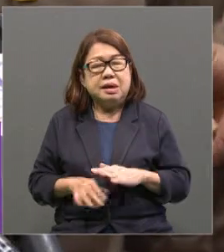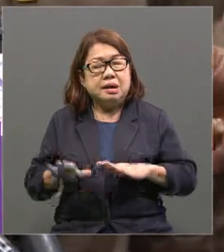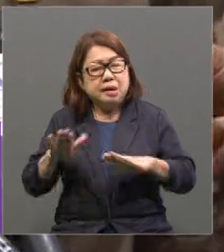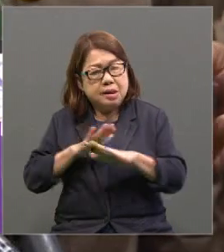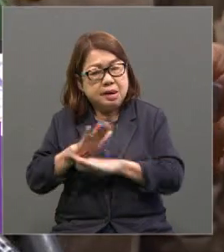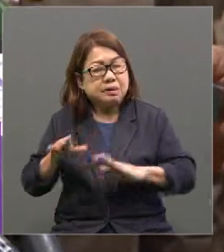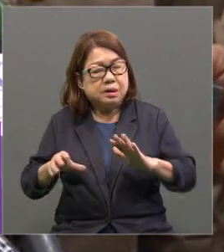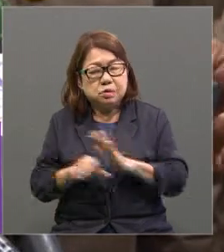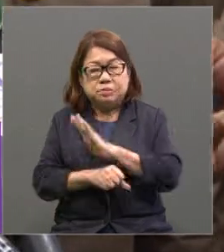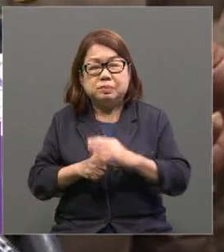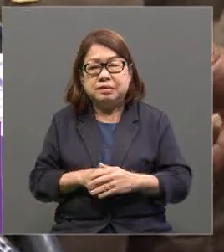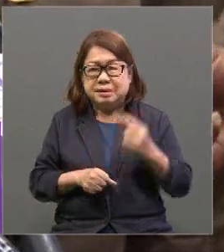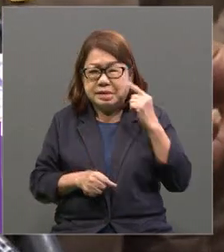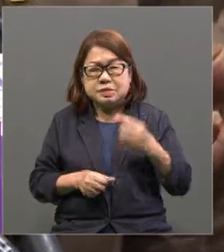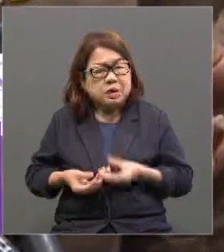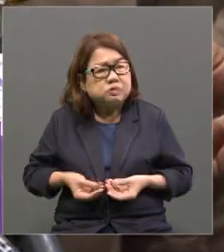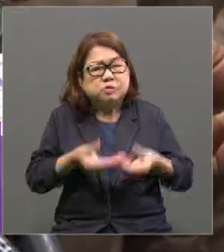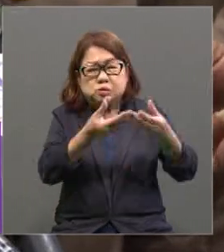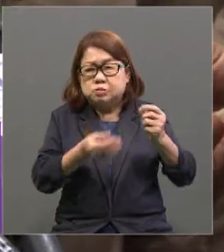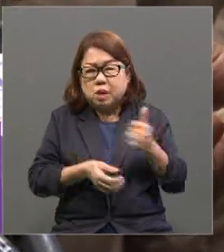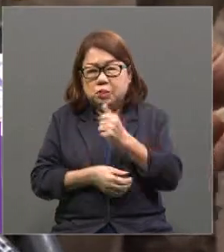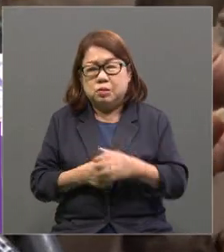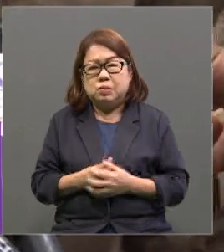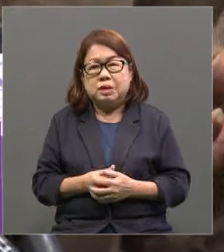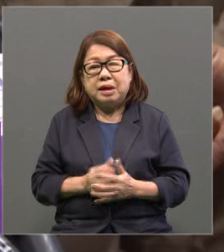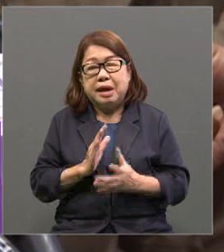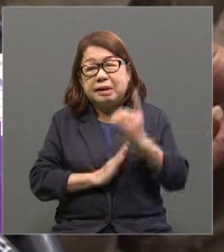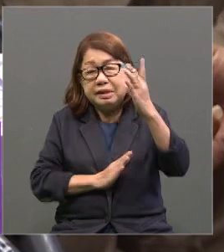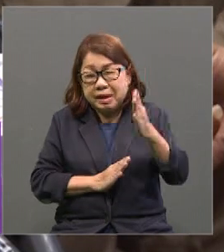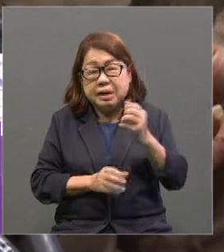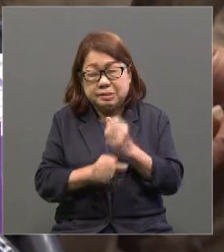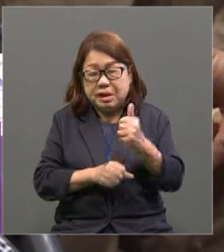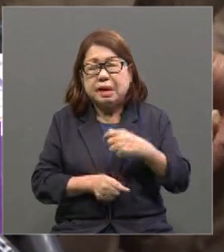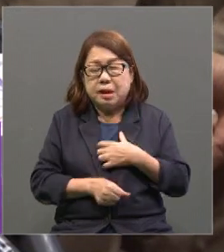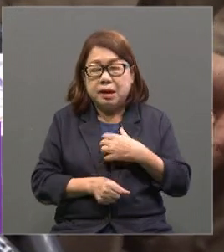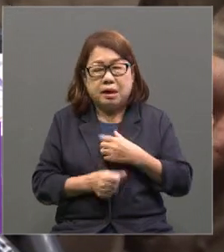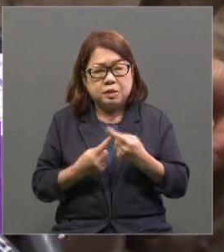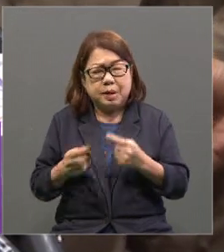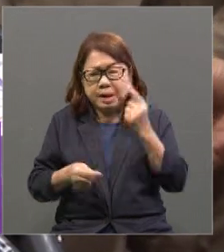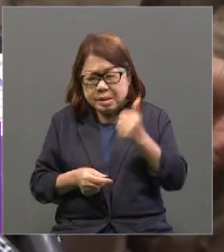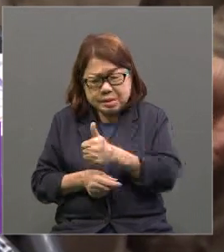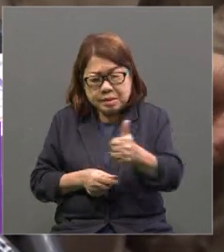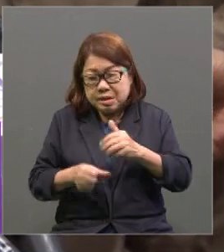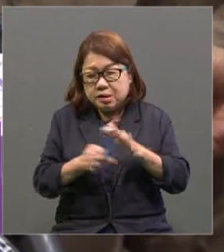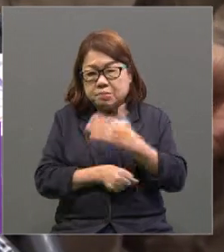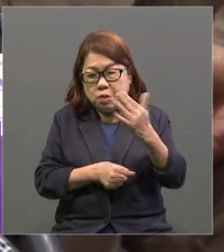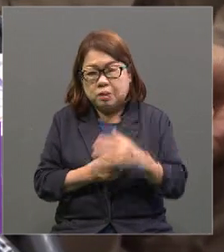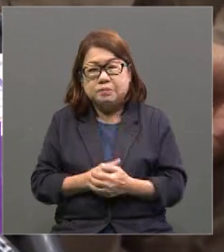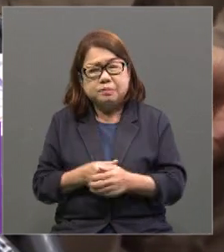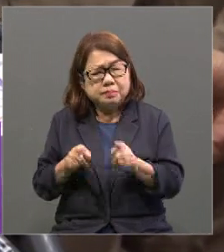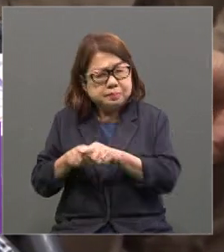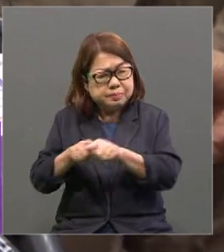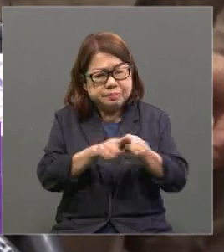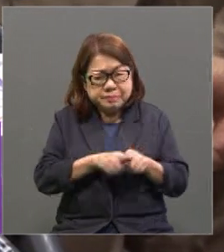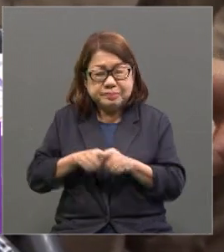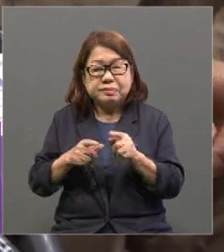ไหมฮะแล้วก็คงจะเร็วที่สุดนะครับถ้าสบายหน้าได้ก็ได้แต่ว่าอยากให้รอบคอบที่สุดนะครับเพื่อให้เป็นแนวเดียวกันแล้วก็สามารถด